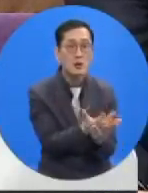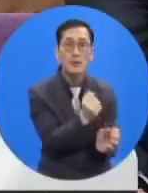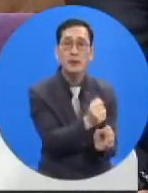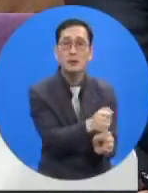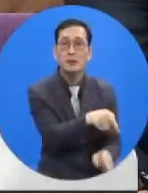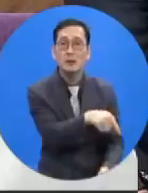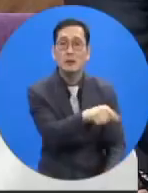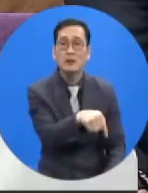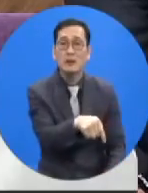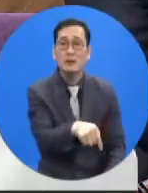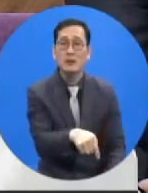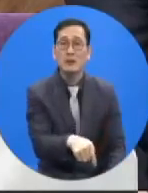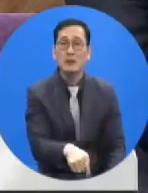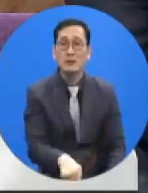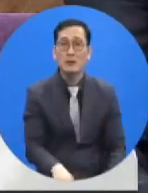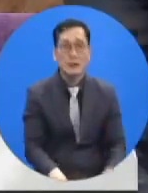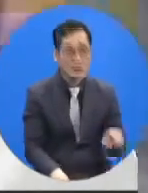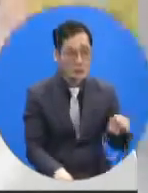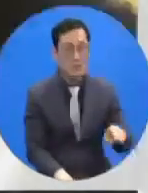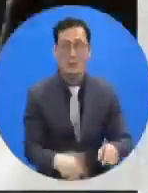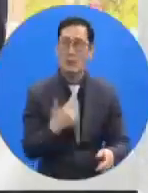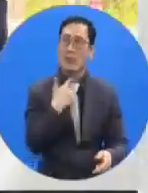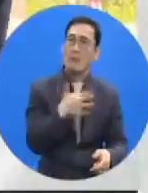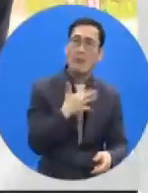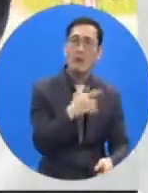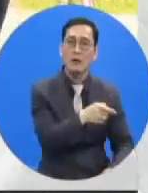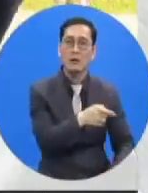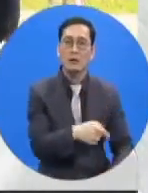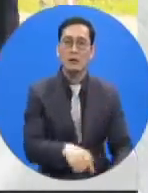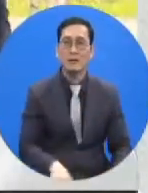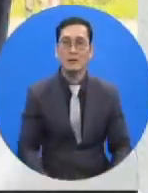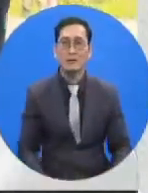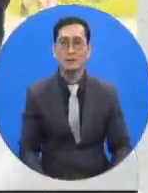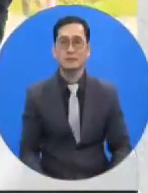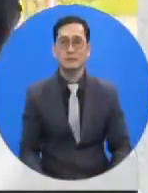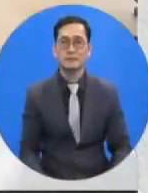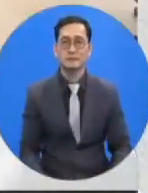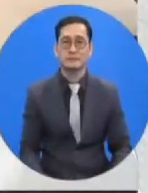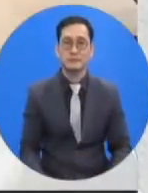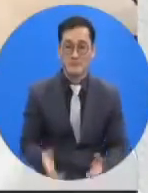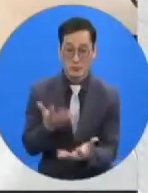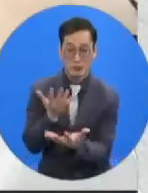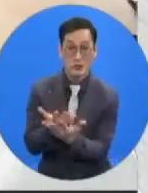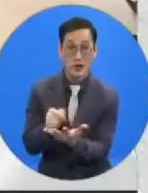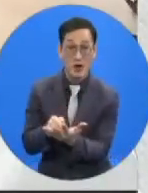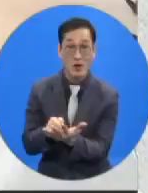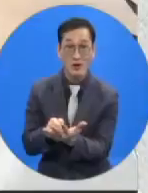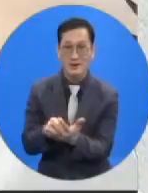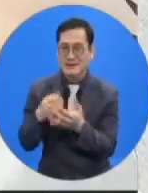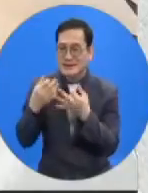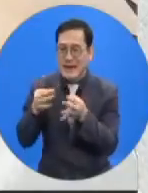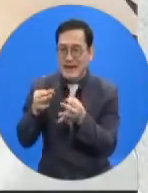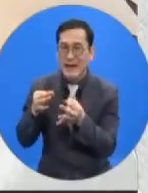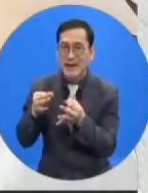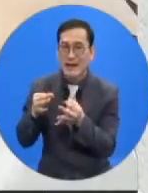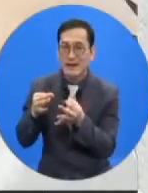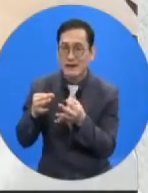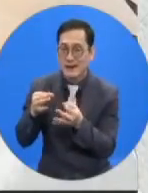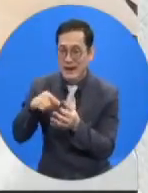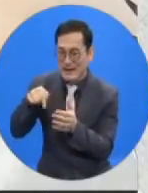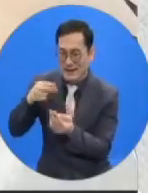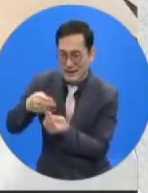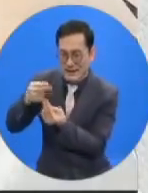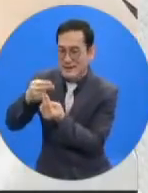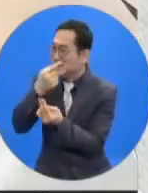부동산 투자를 위해서 은행의 잔고 증명서를 위조했다. 사문서가 어떤 문서냐면은 은행의 잔고 증명서. 쉽게 말하면